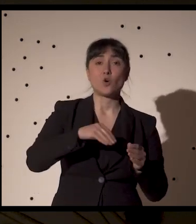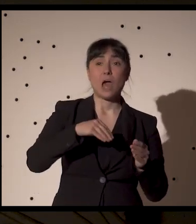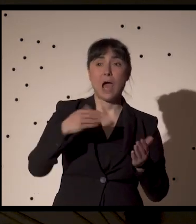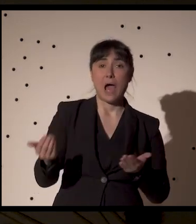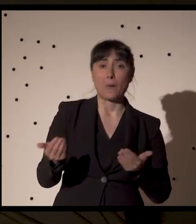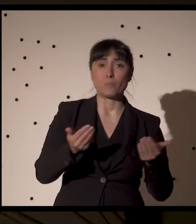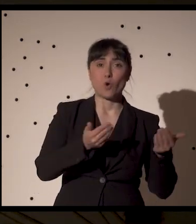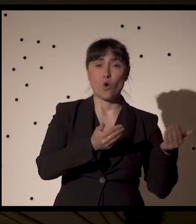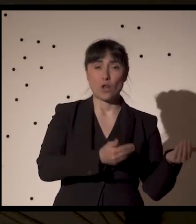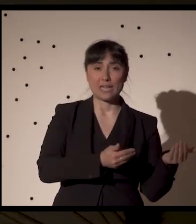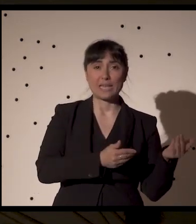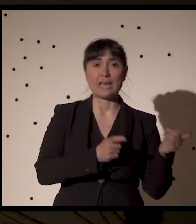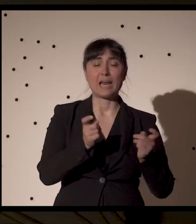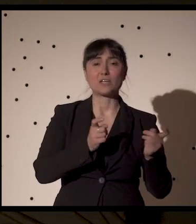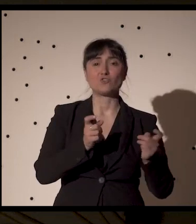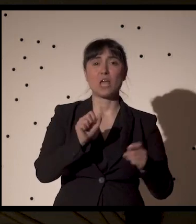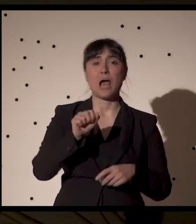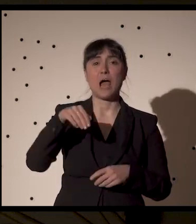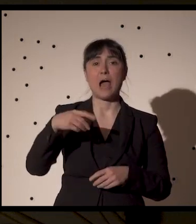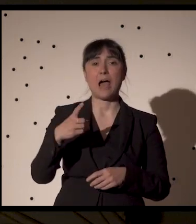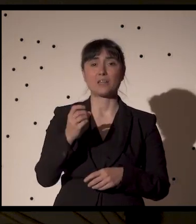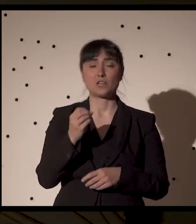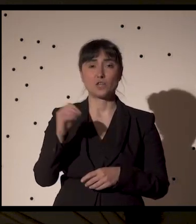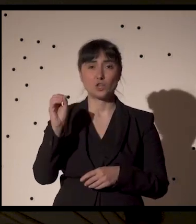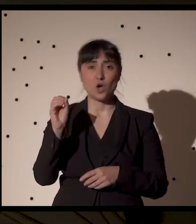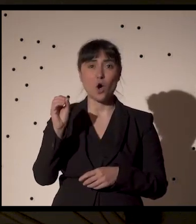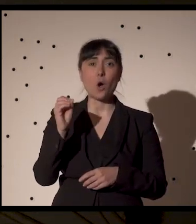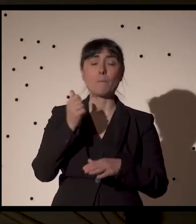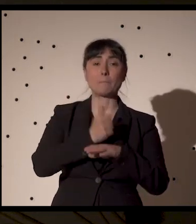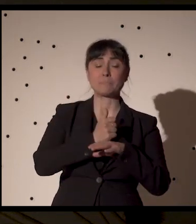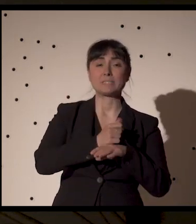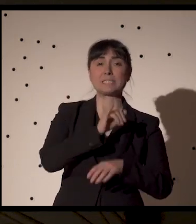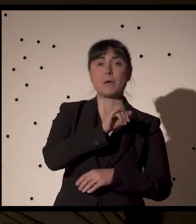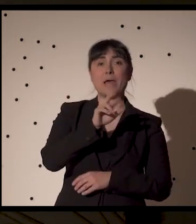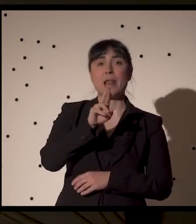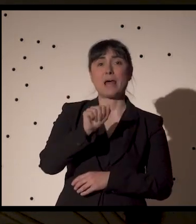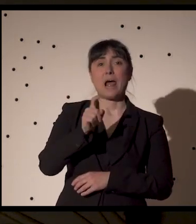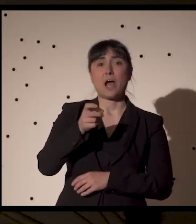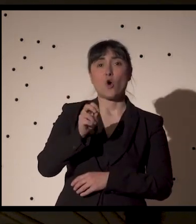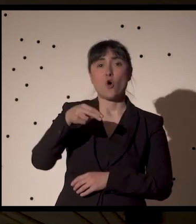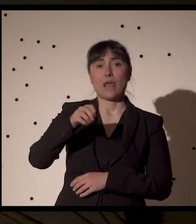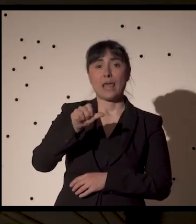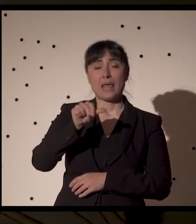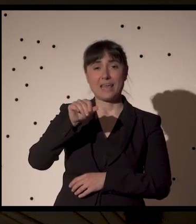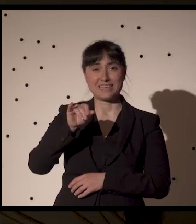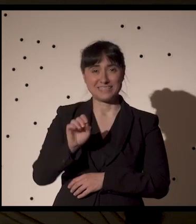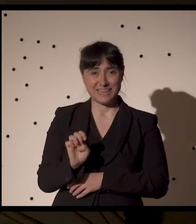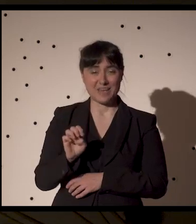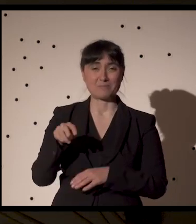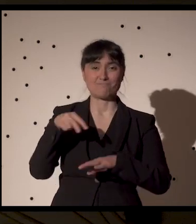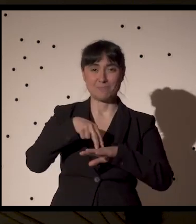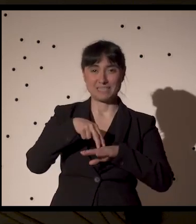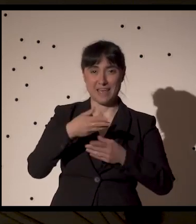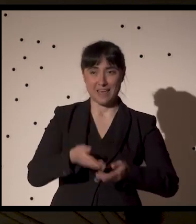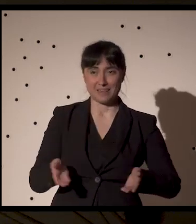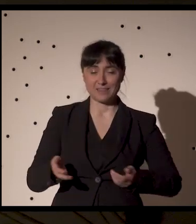toybin regia di Roberto andò con Isabella Ragonese in scena un'altra prima volta al Piccolo